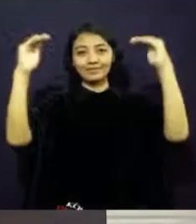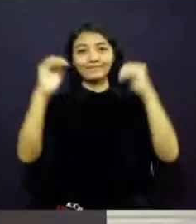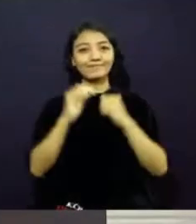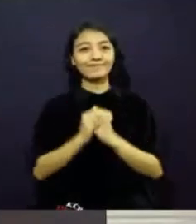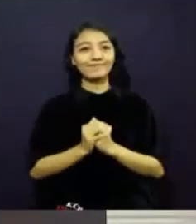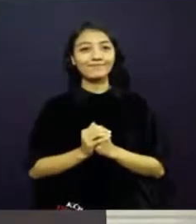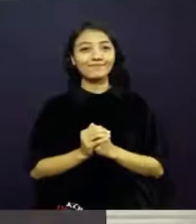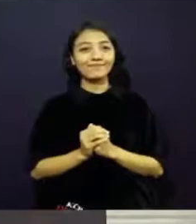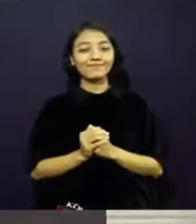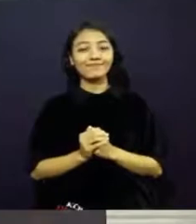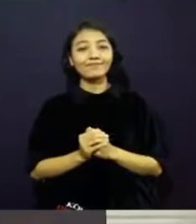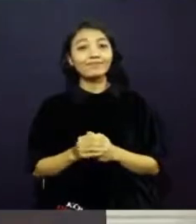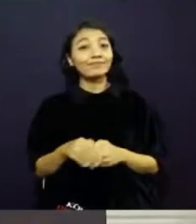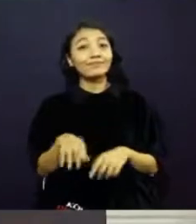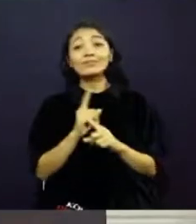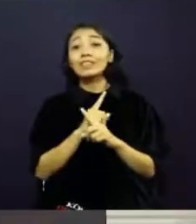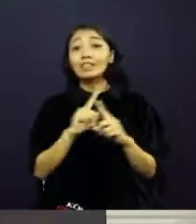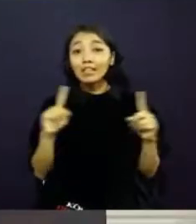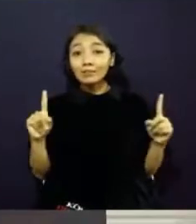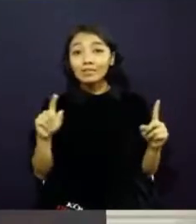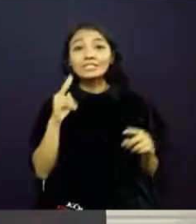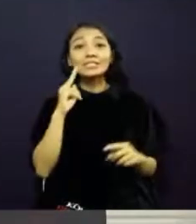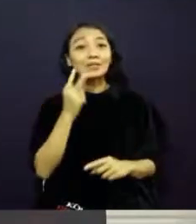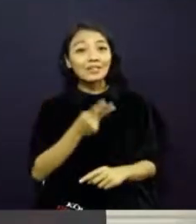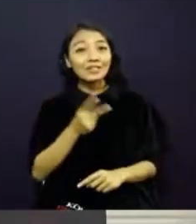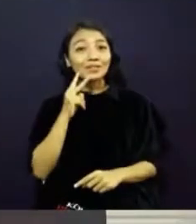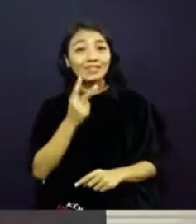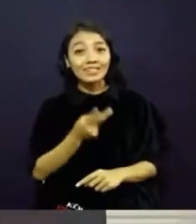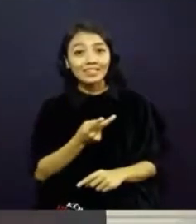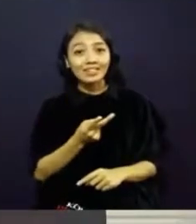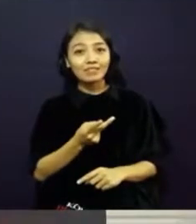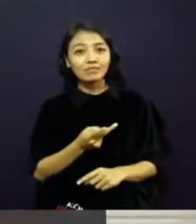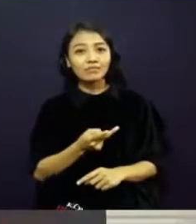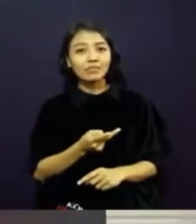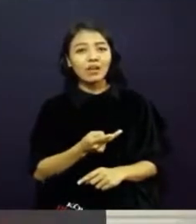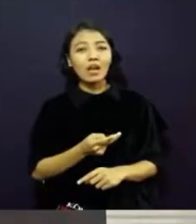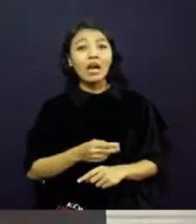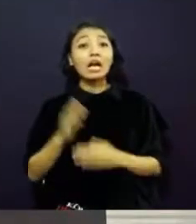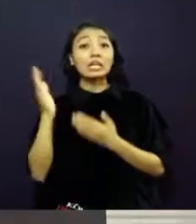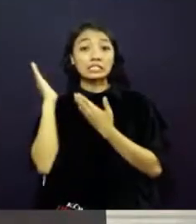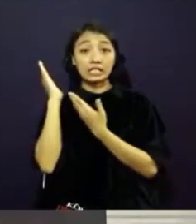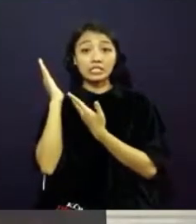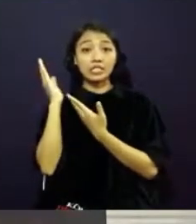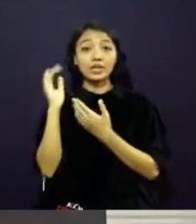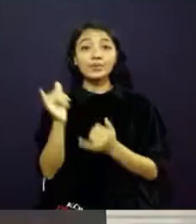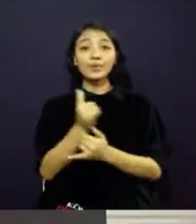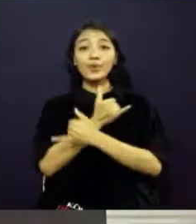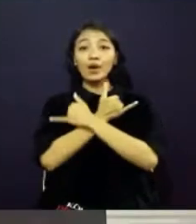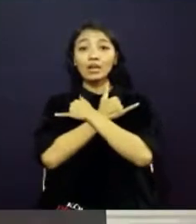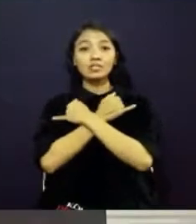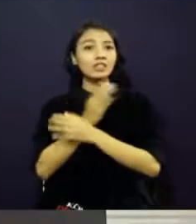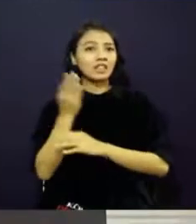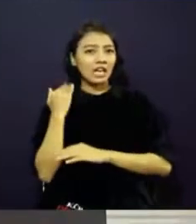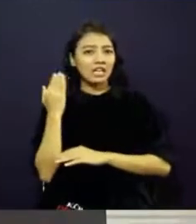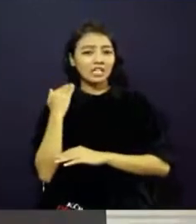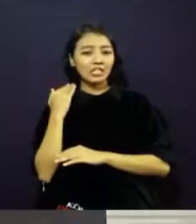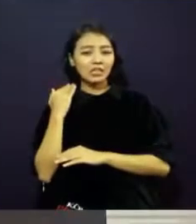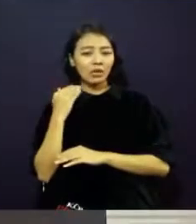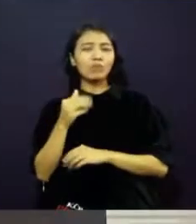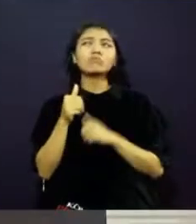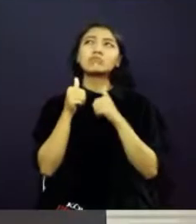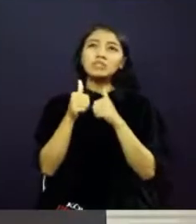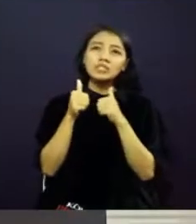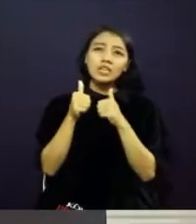Hai namun saudara-saudari benarlah kesaksian Yohanes ini bahwa kasih karunia Tuhan